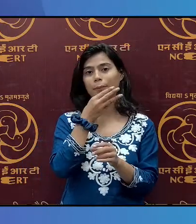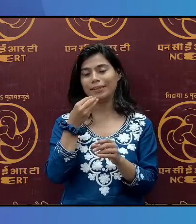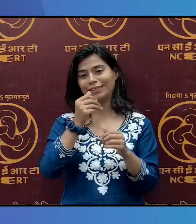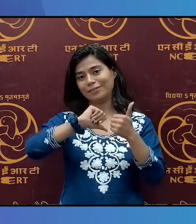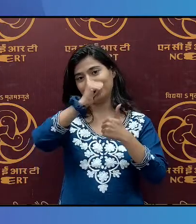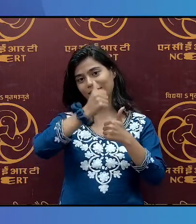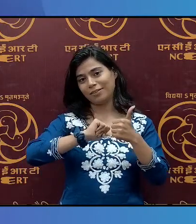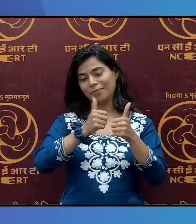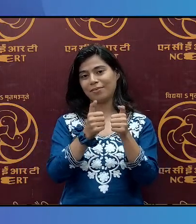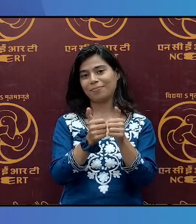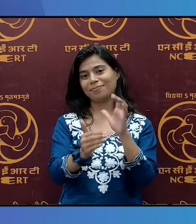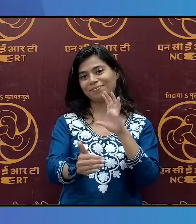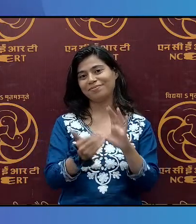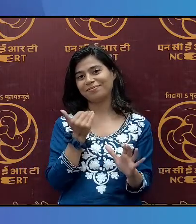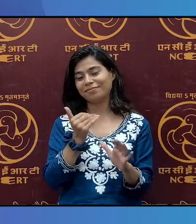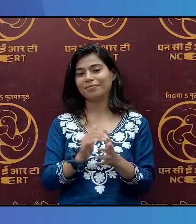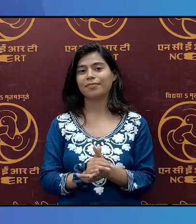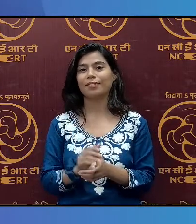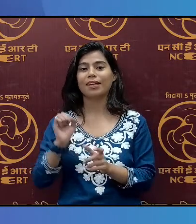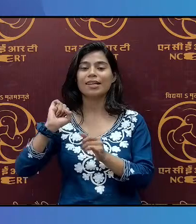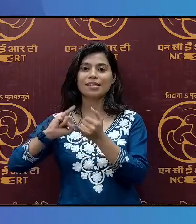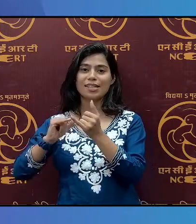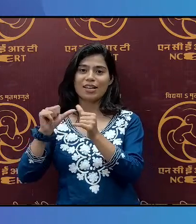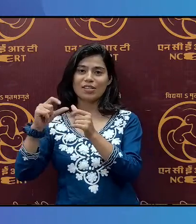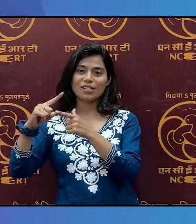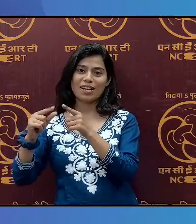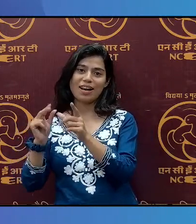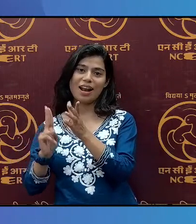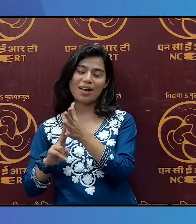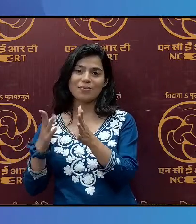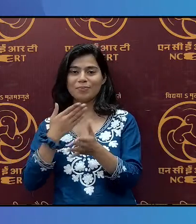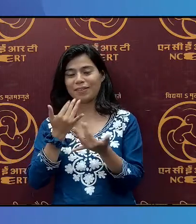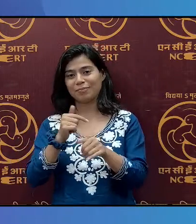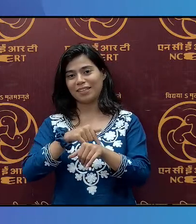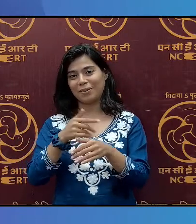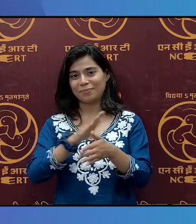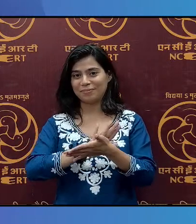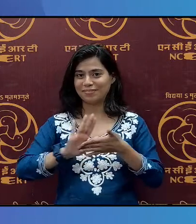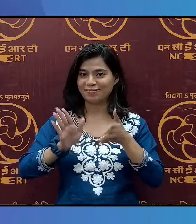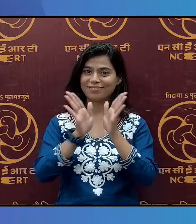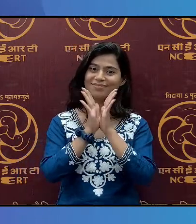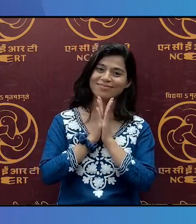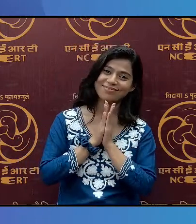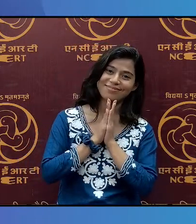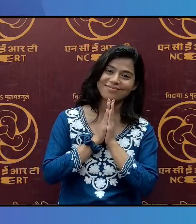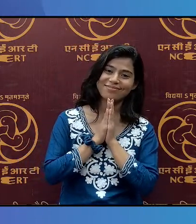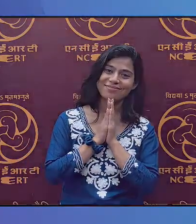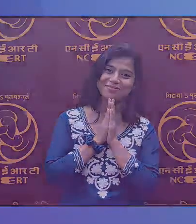ज़रूर हम तक पहुंचाएं. मैं सृजन राजपूत हूँ. समय है आपसे अनुमति ली जाए. नमस्कार.